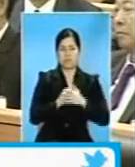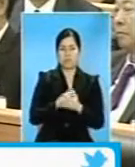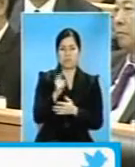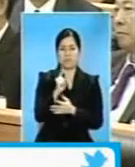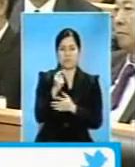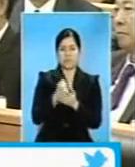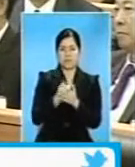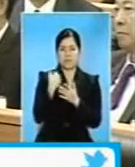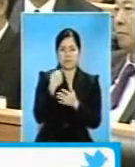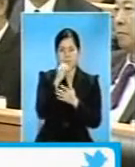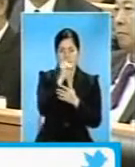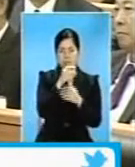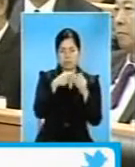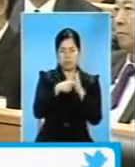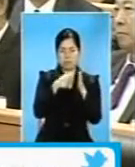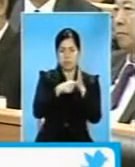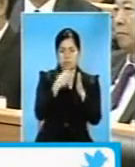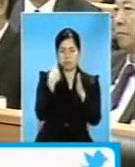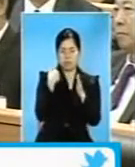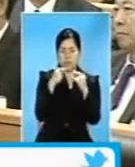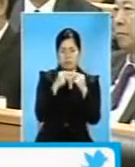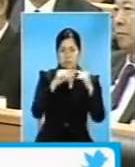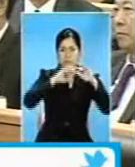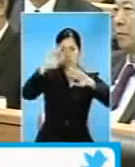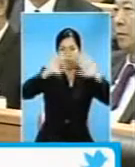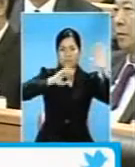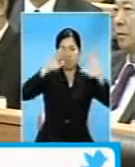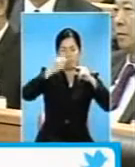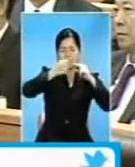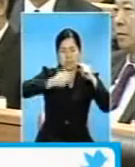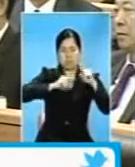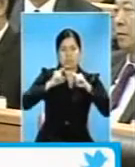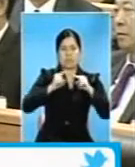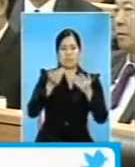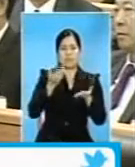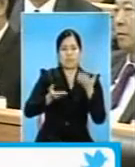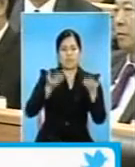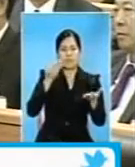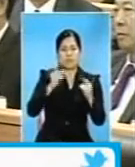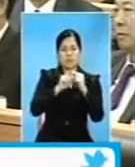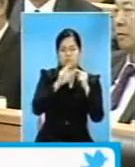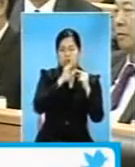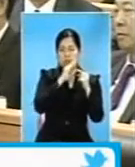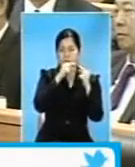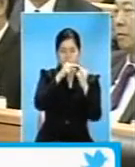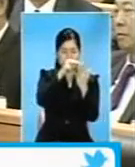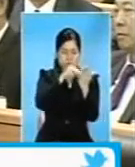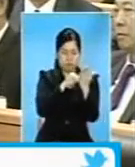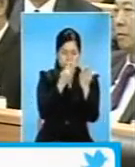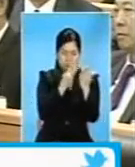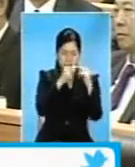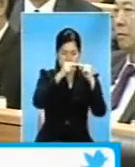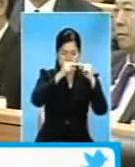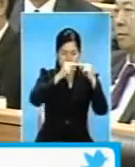เพื่อรื้อรัฐธรรมนูญทั้งฉบับนี่นะฮะคุณอภิสิทธิ์บอกนะฮะก็พูดคล้ายๆกับที่คุณไตรรงค์บอกในเมื่อศาลเ